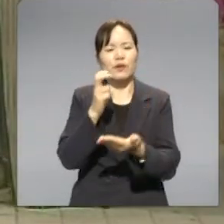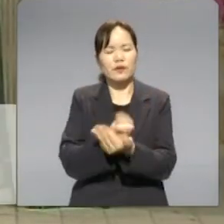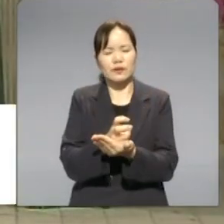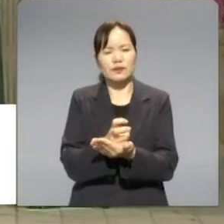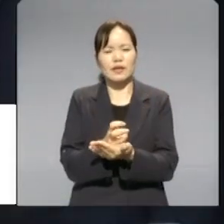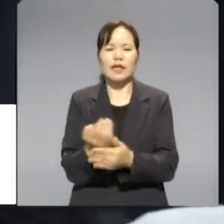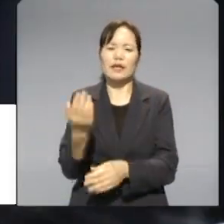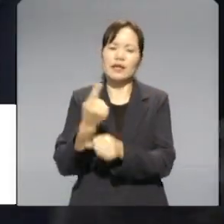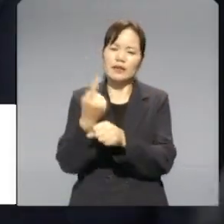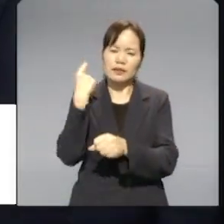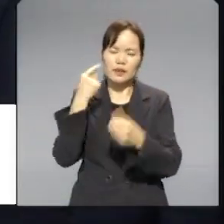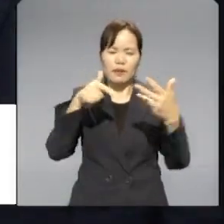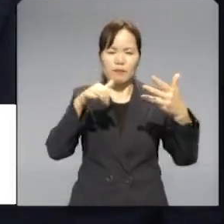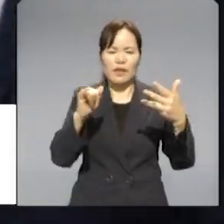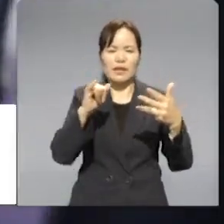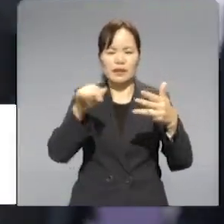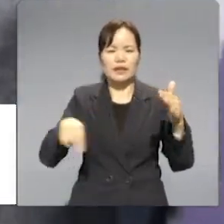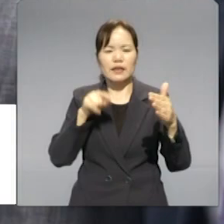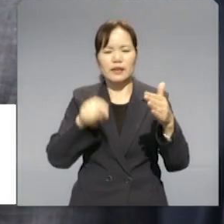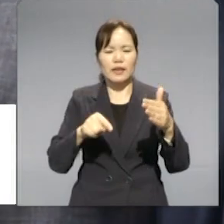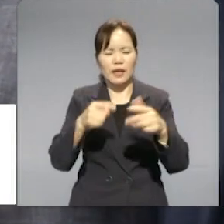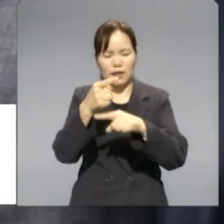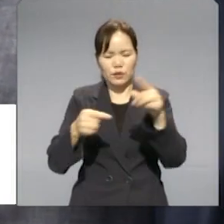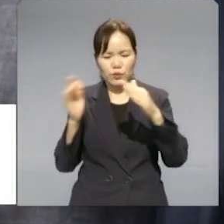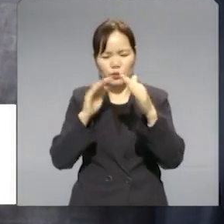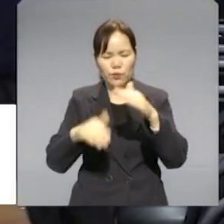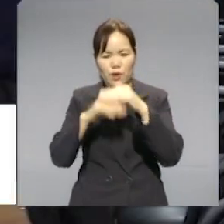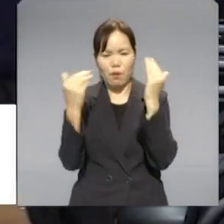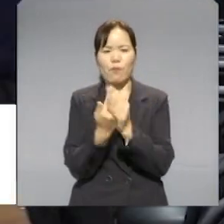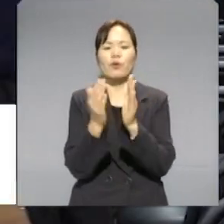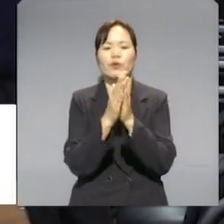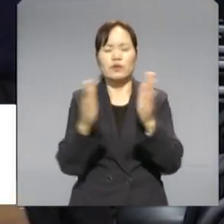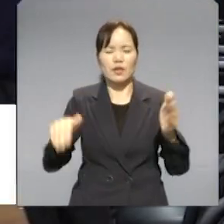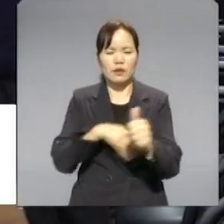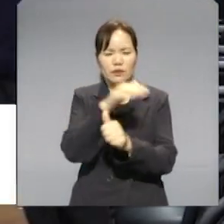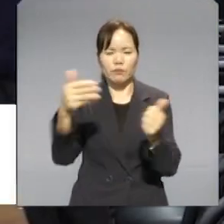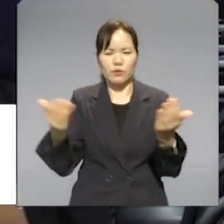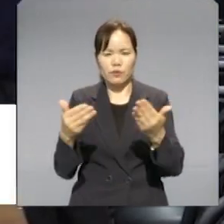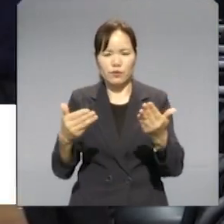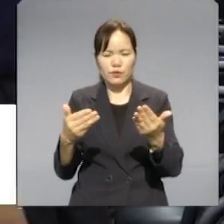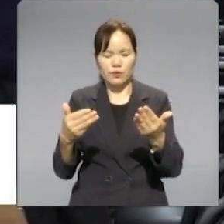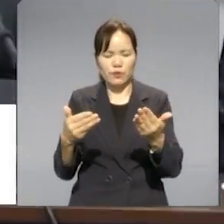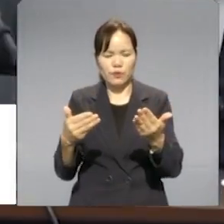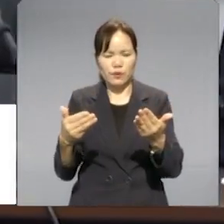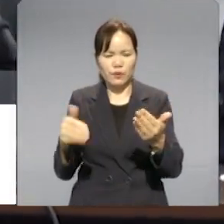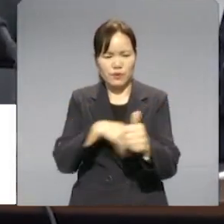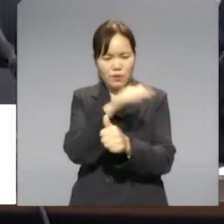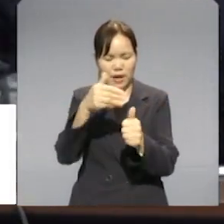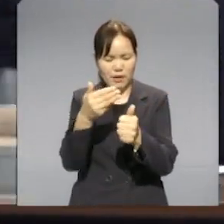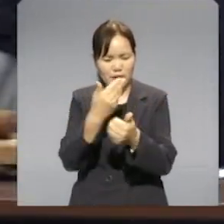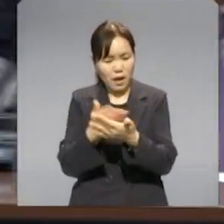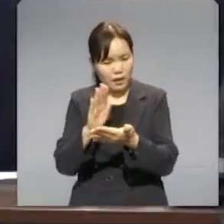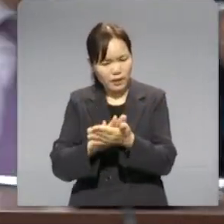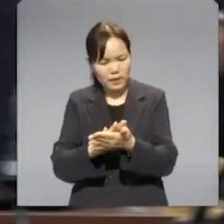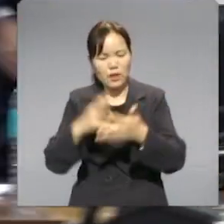노조는 민선 8기에 준공영제 전면 시행 등 근무여건 개선을 조건으로 파업을